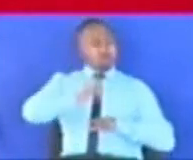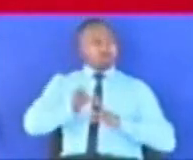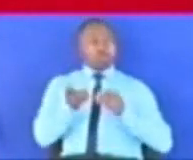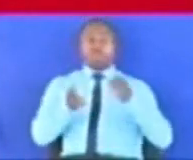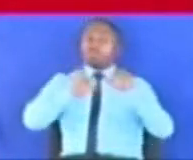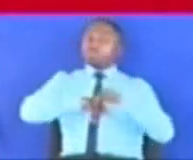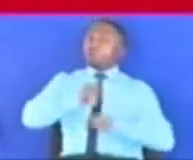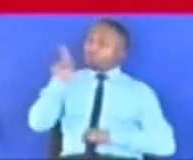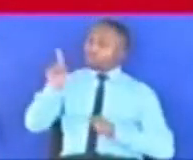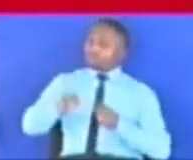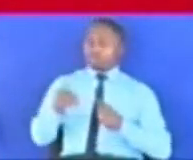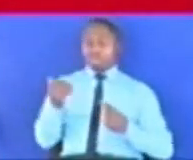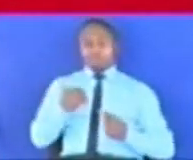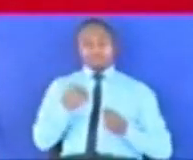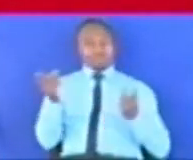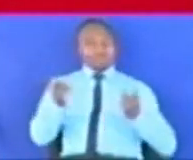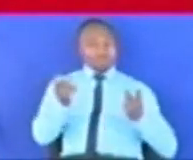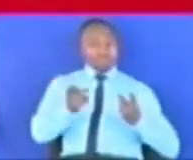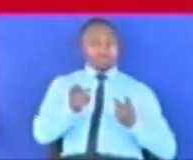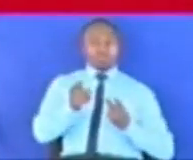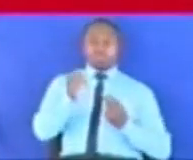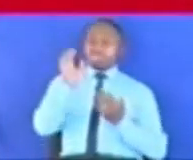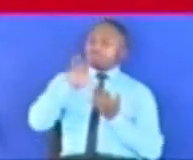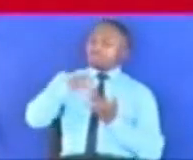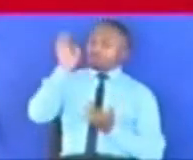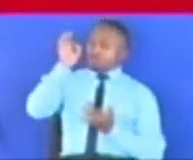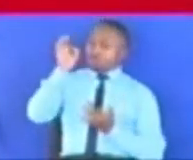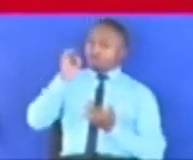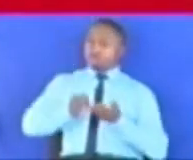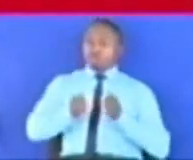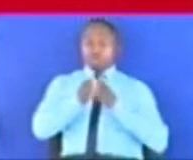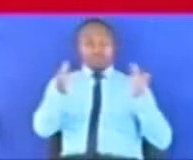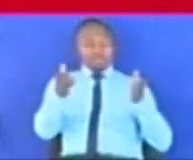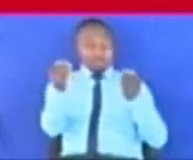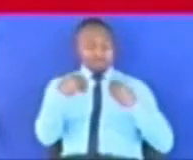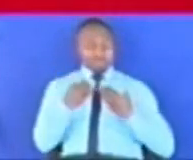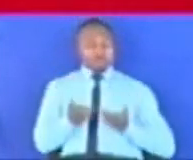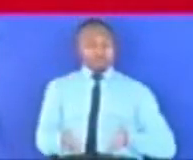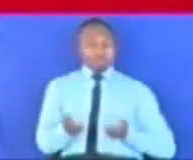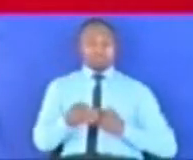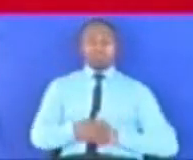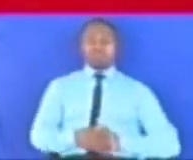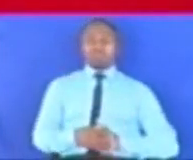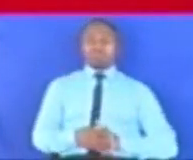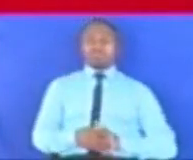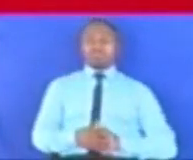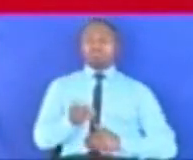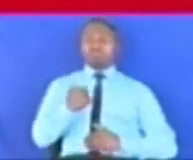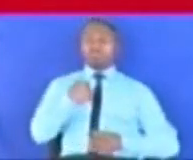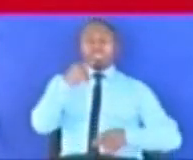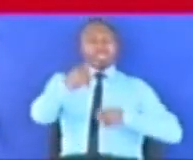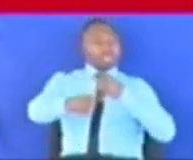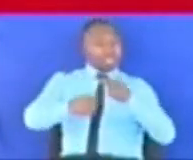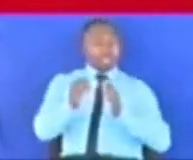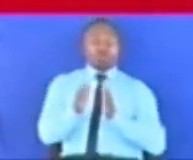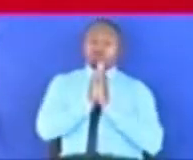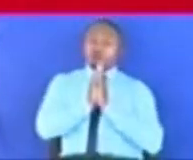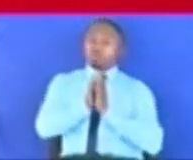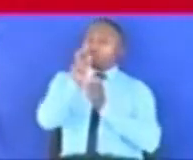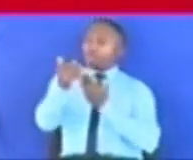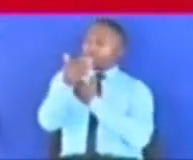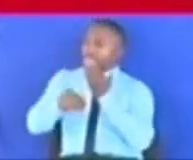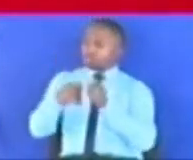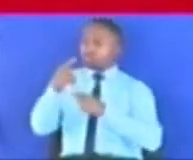na mimi ni mmoja wapo, ni mteule kwa nafasi ambayo nimewepo hapo bungeni. Na nitaendelea na kuomba Watanzania